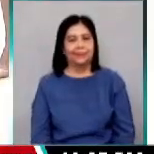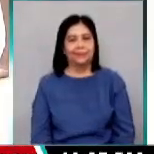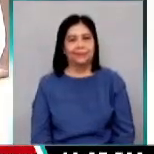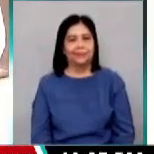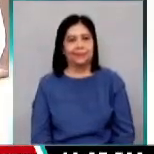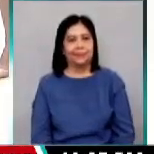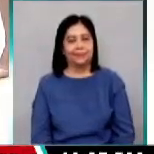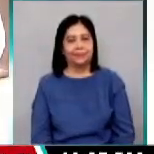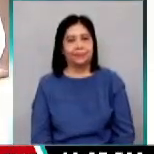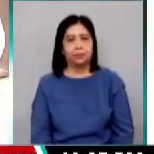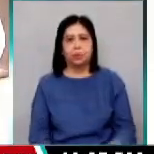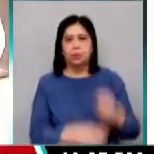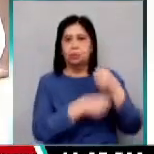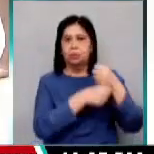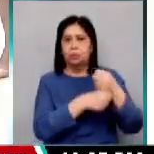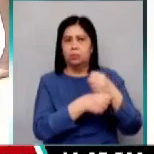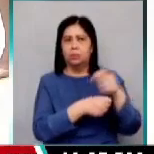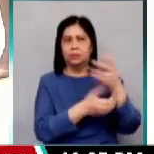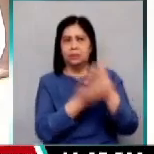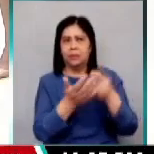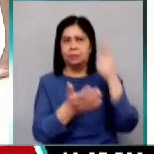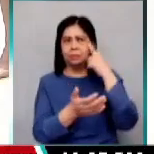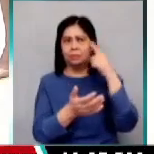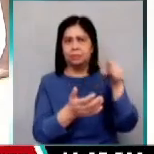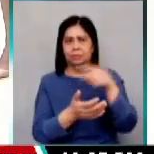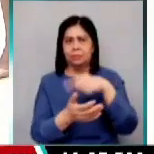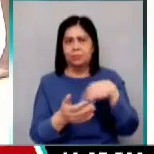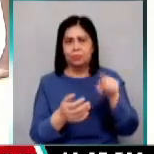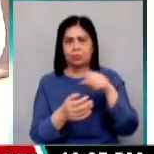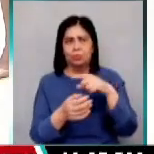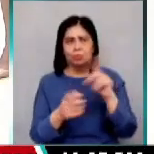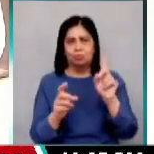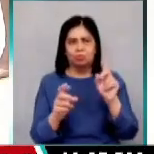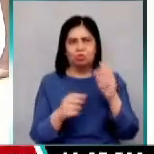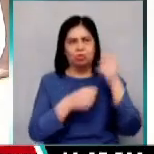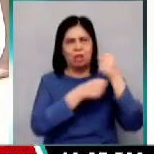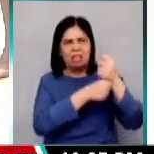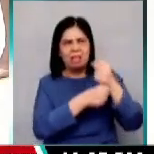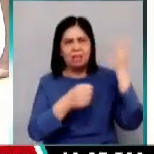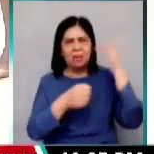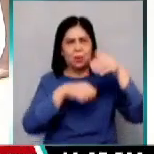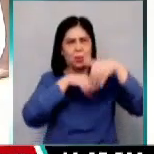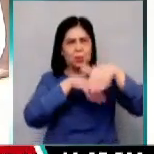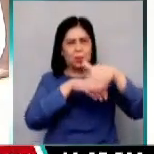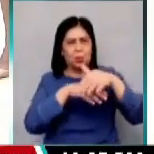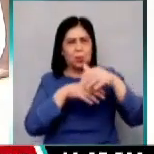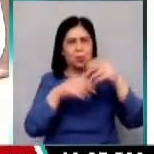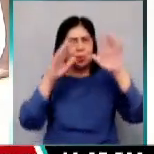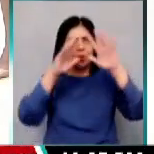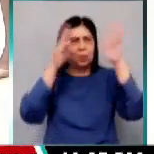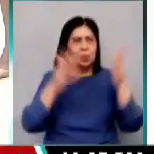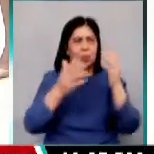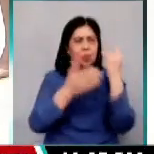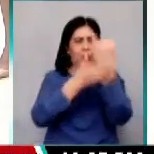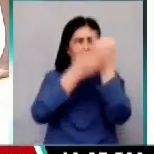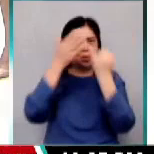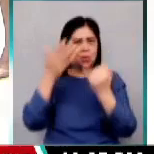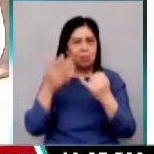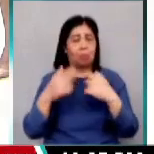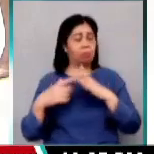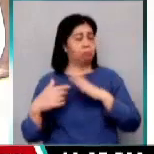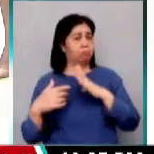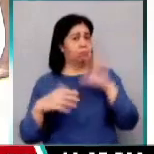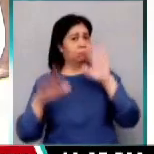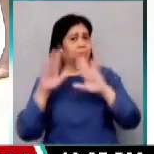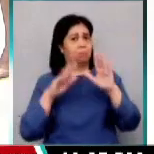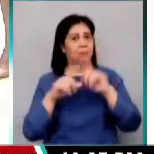Pagprotesta, ang naiisip ng iba, Maki, ay yung mga rally o yung mga FEG. Diba? Na wala naman akong problema doon dahil iba-iba